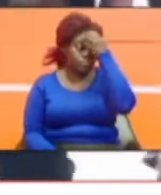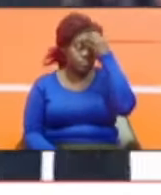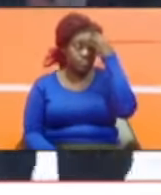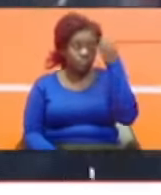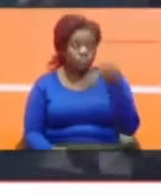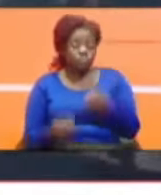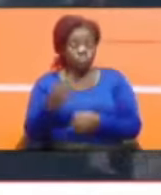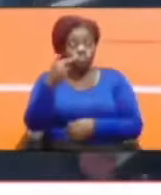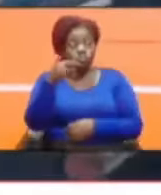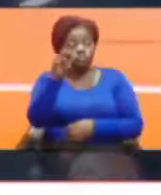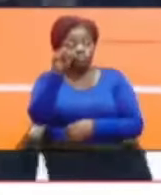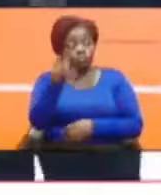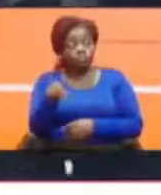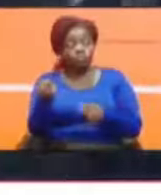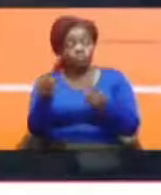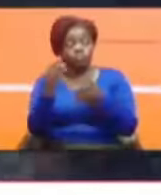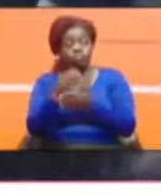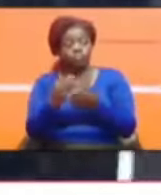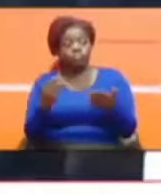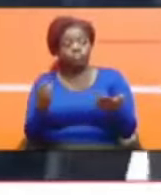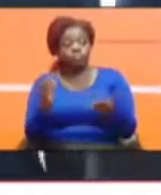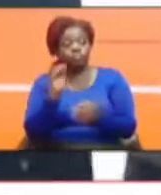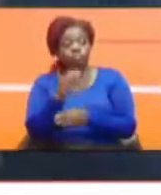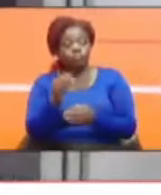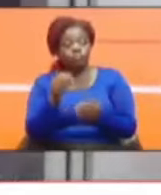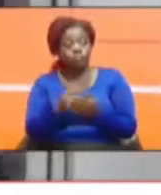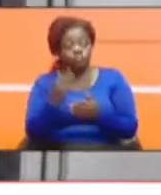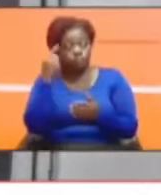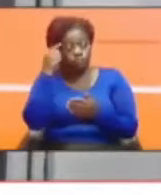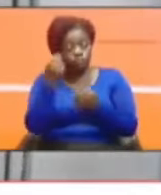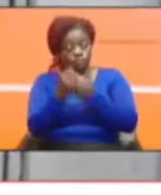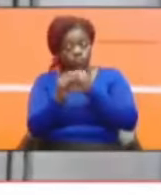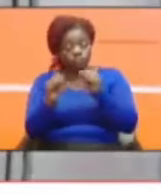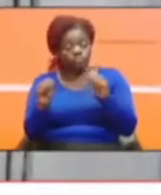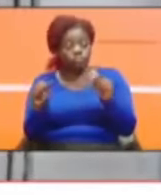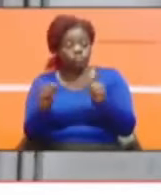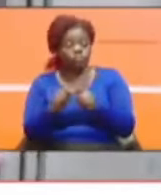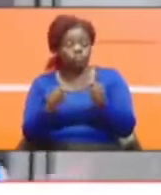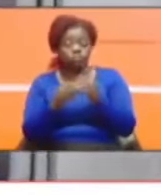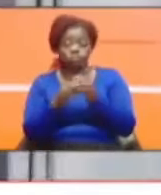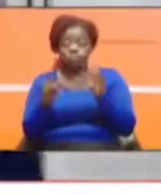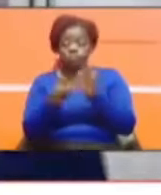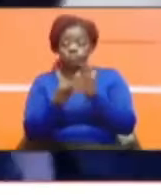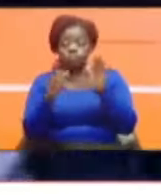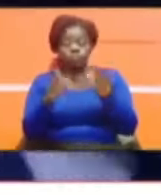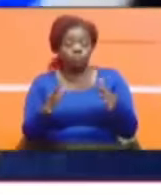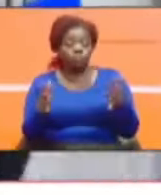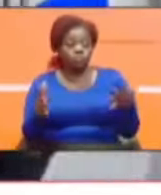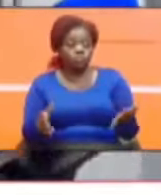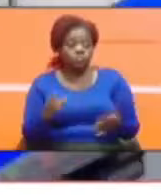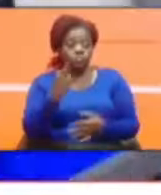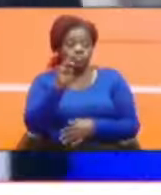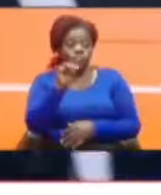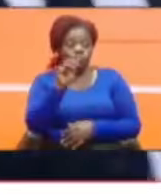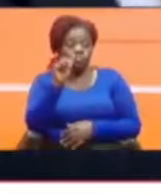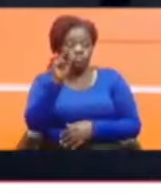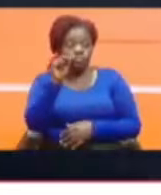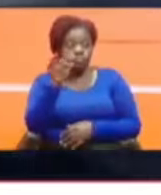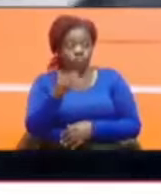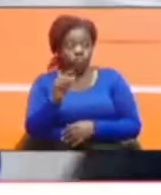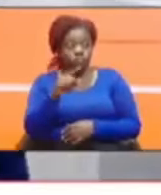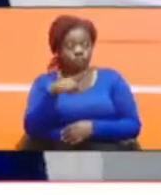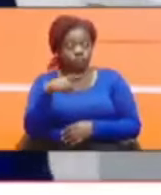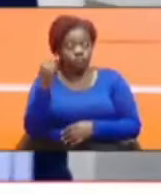Abalwanirizi b'eddembe ly'obuntu n'abamu ku baggyibwako ensimbi ez'okweyimirirwa nga bakulembeddwa bannamateeka okuli Kkooti Morris baddukidde mu kkooti